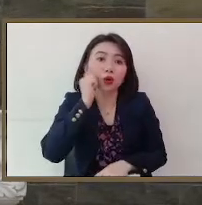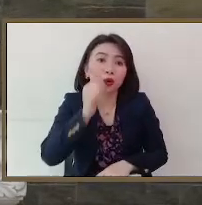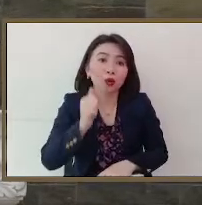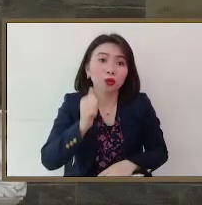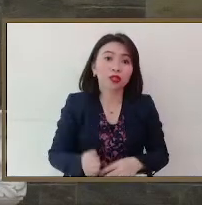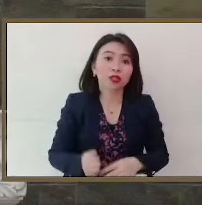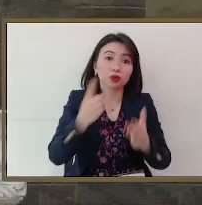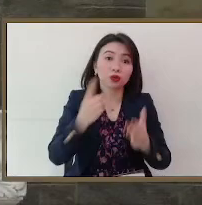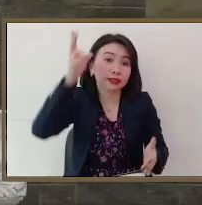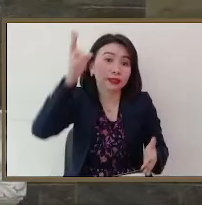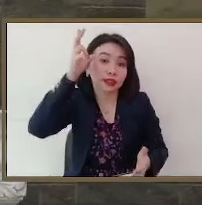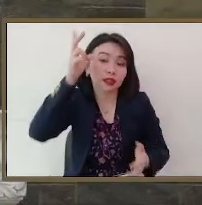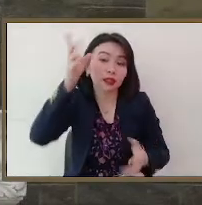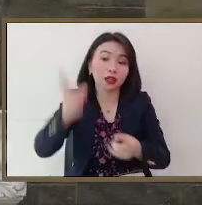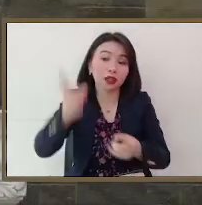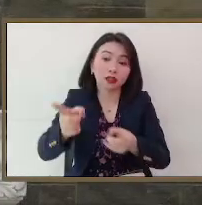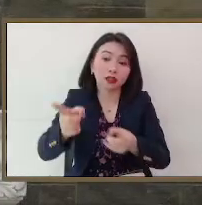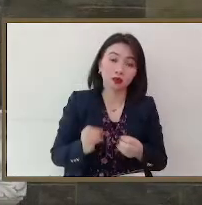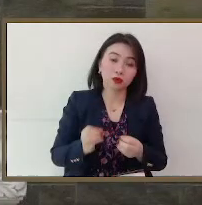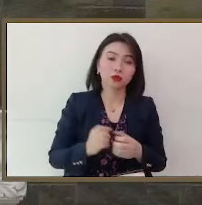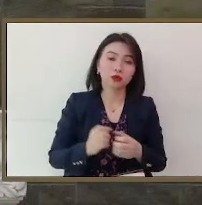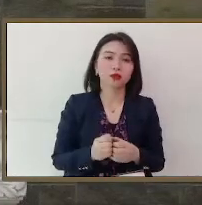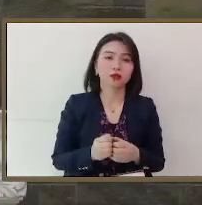Diablo. Now, look at this.